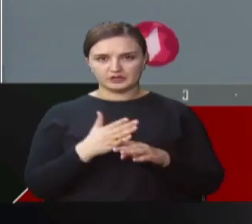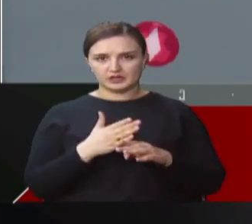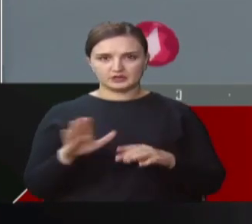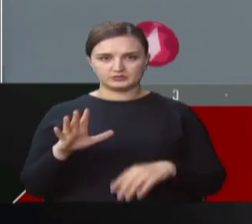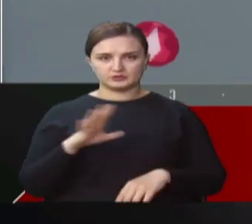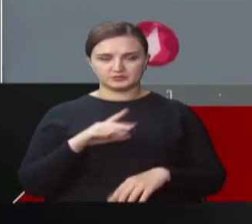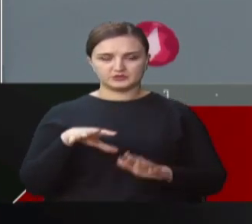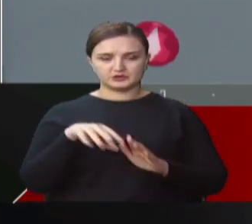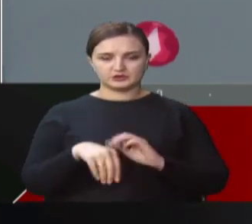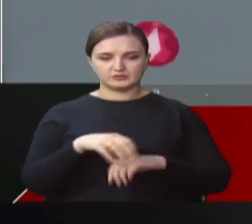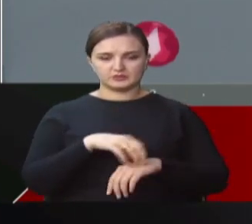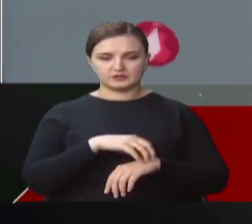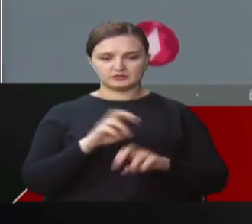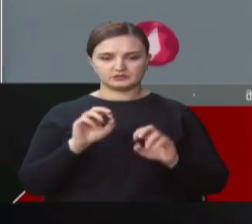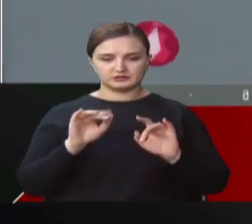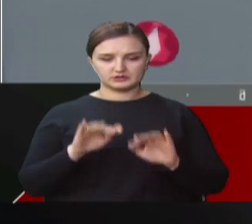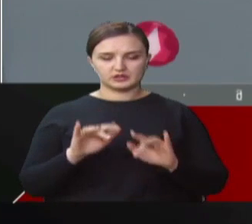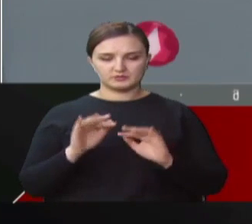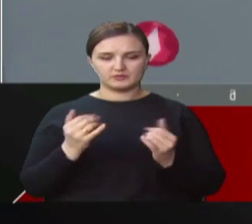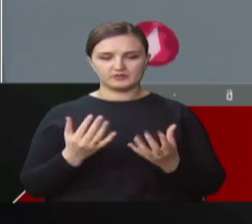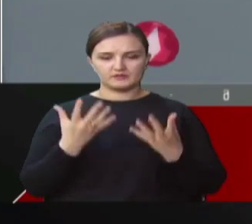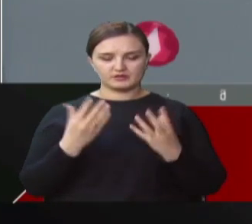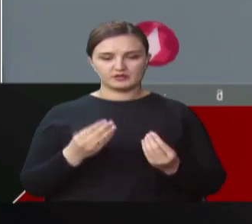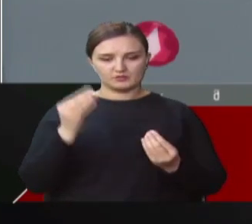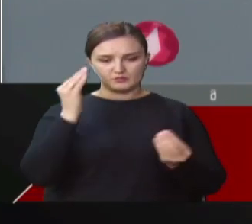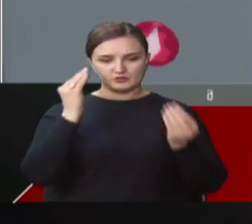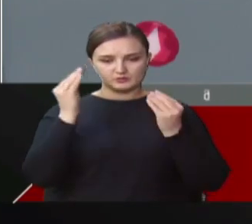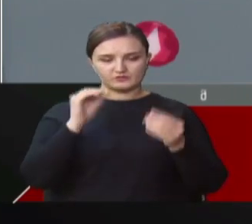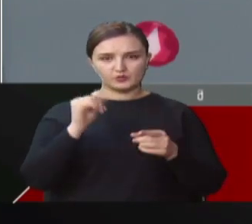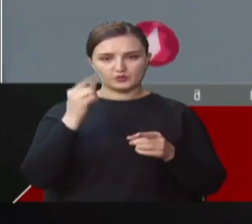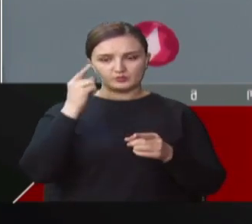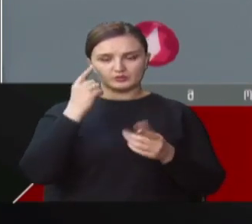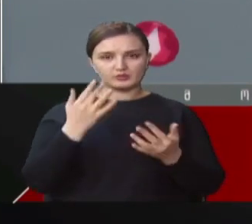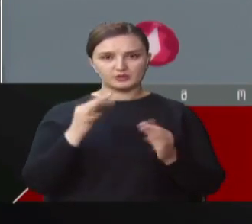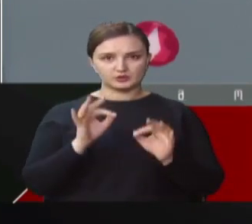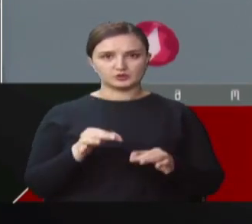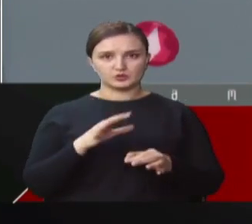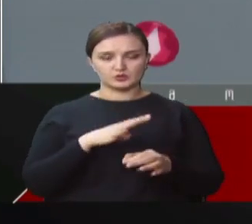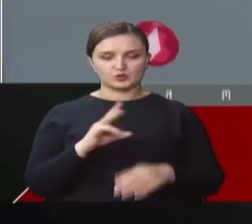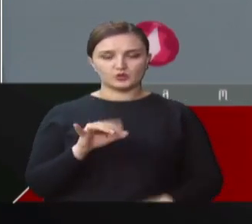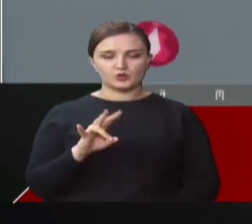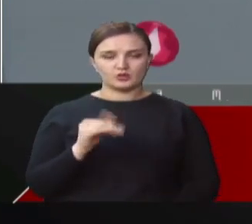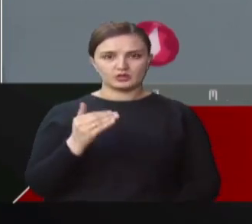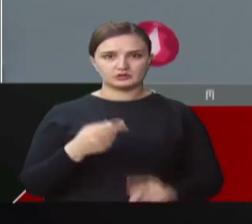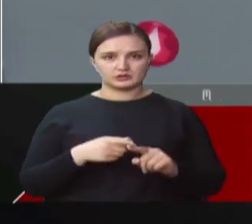კიდეც შიდა პარტიულ საქმიანობას. Აი ახლა დღევანდელი გადმოსახედით, როგორ ფიქრობთ, რამდენი